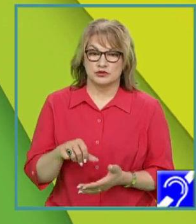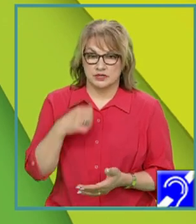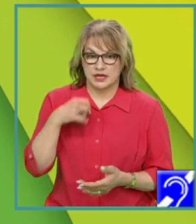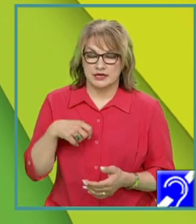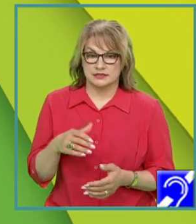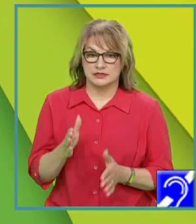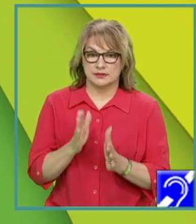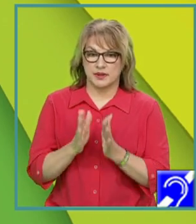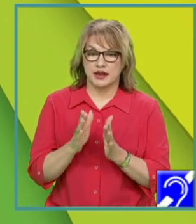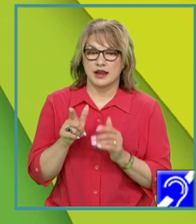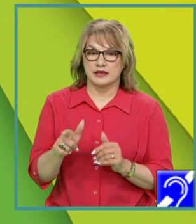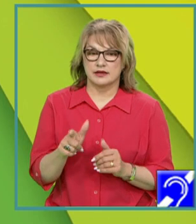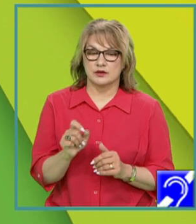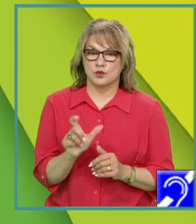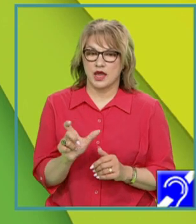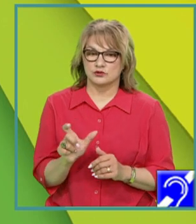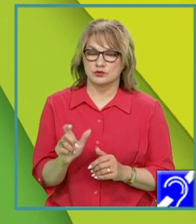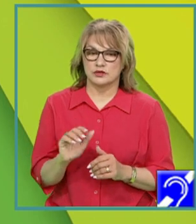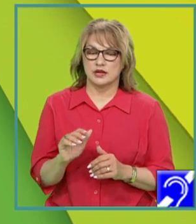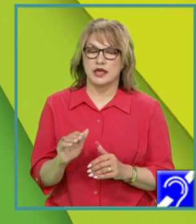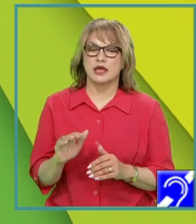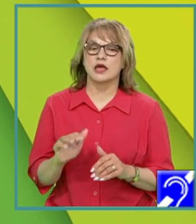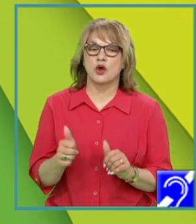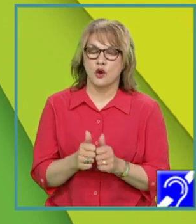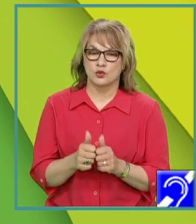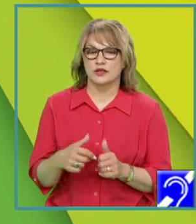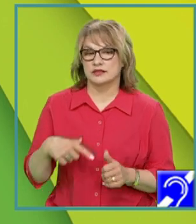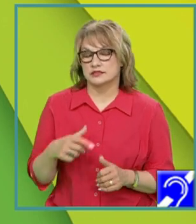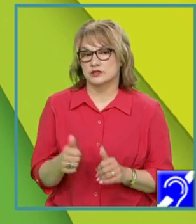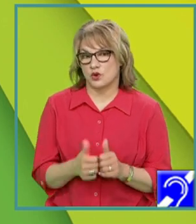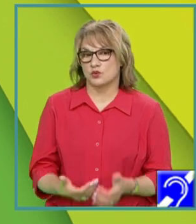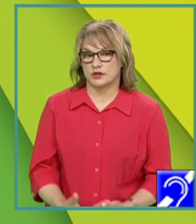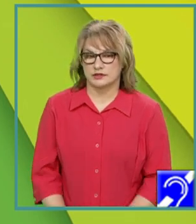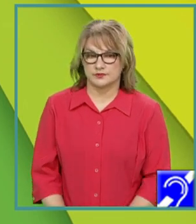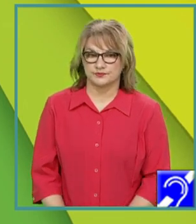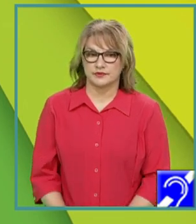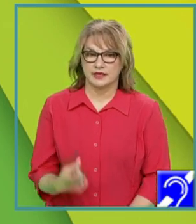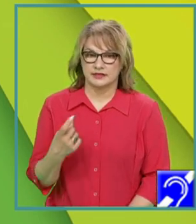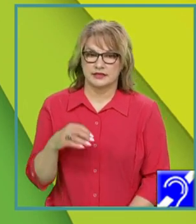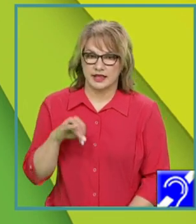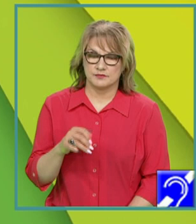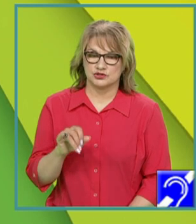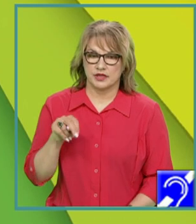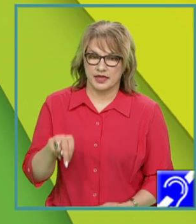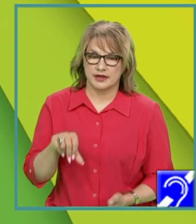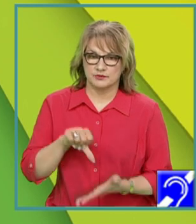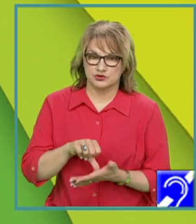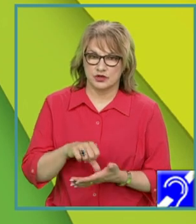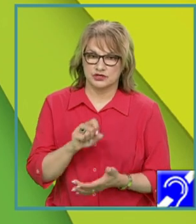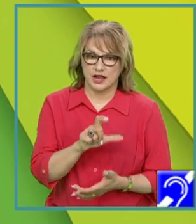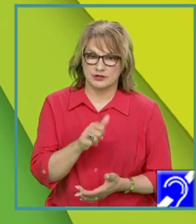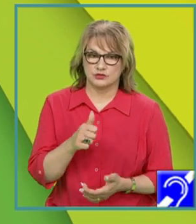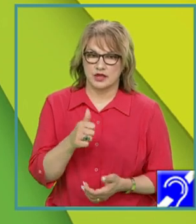paralele cu laturile congruente sunt congruente din M și N mijloacele laturilor